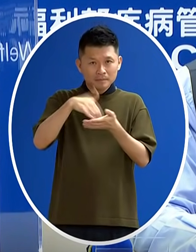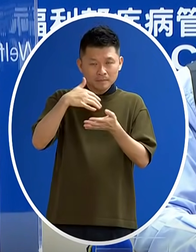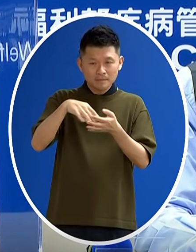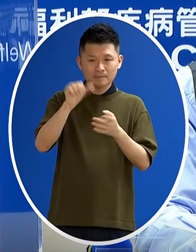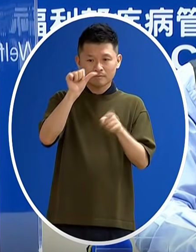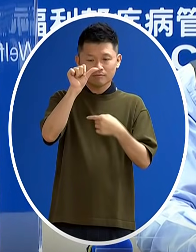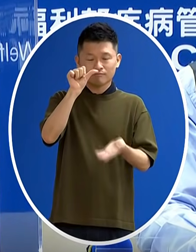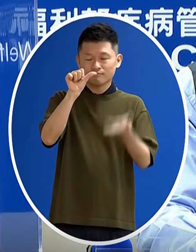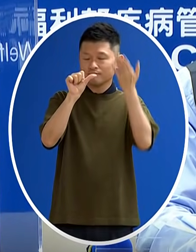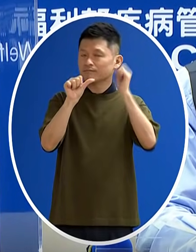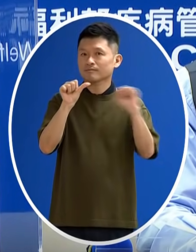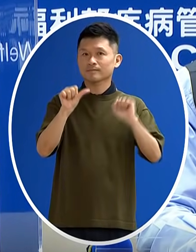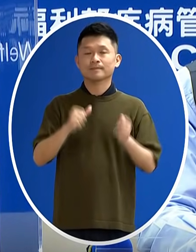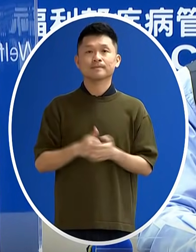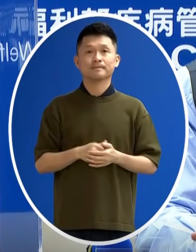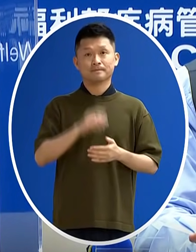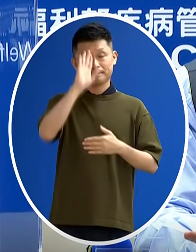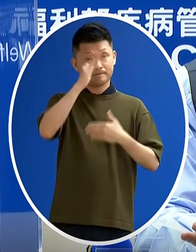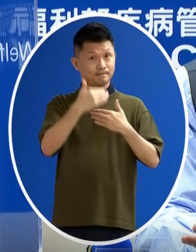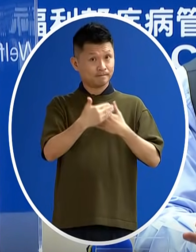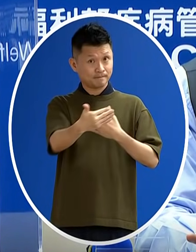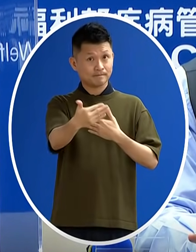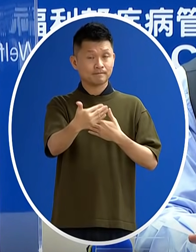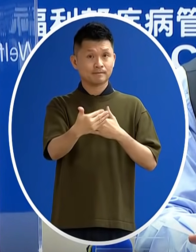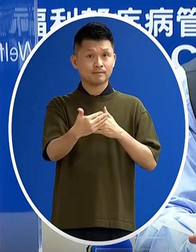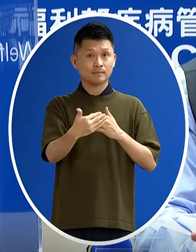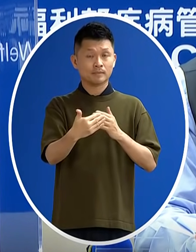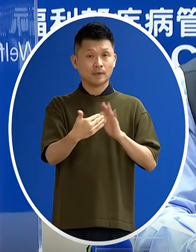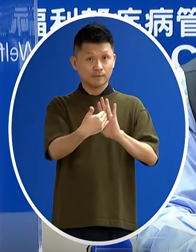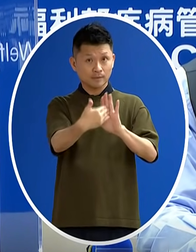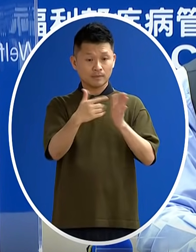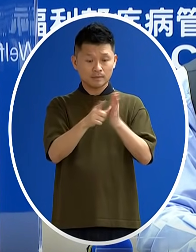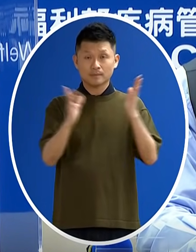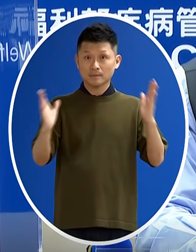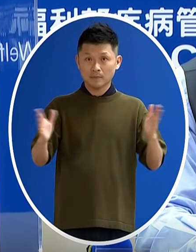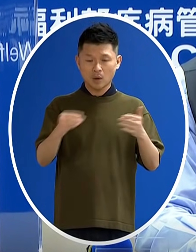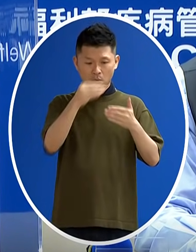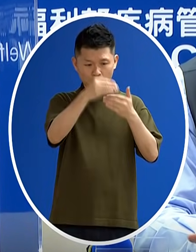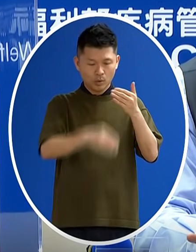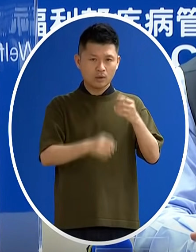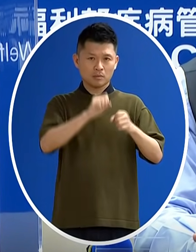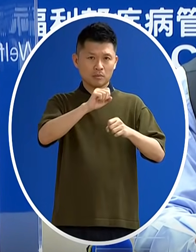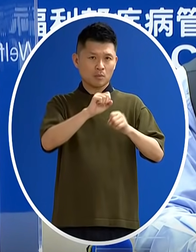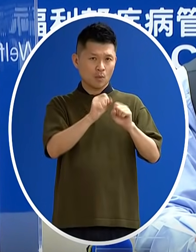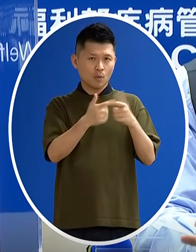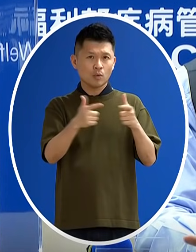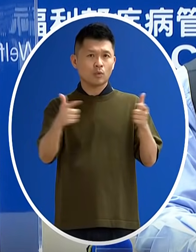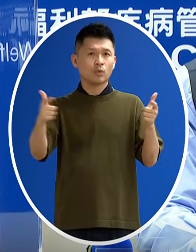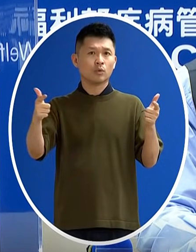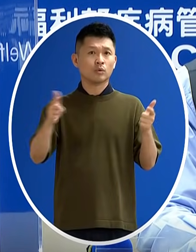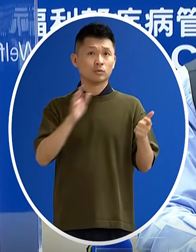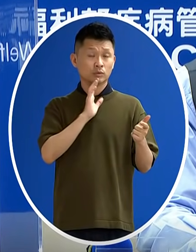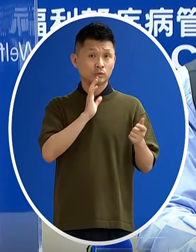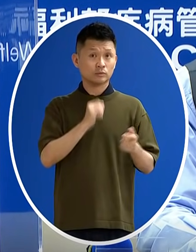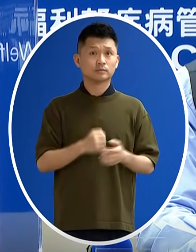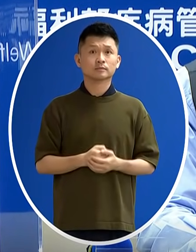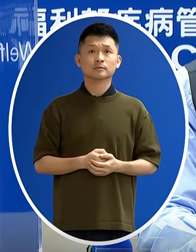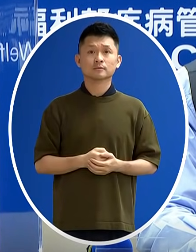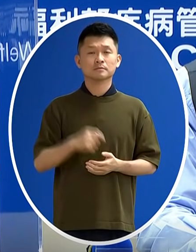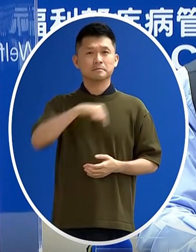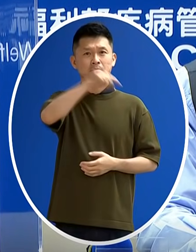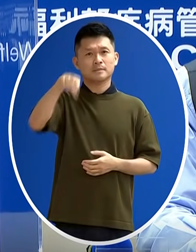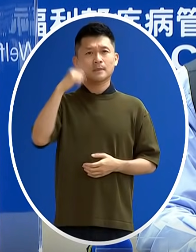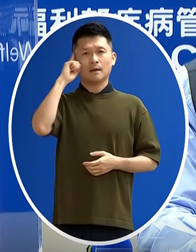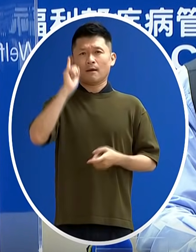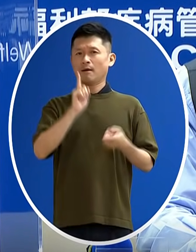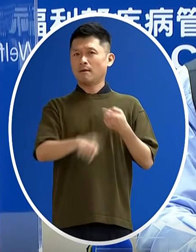人。好，那在防疫期间，事实上有很多的一些规定。当然有一些就是大家会觉